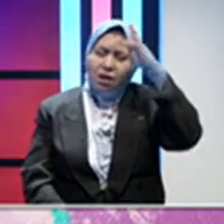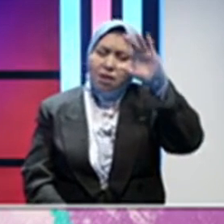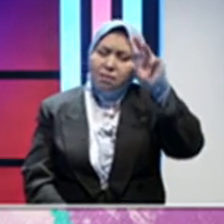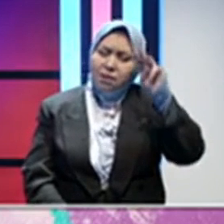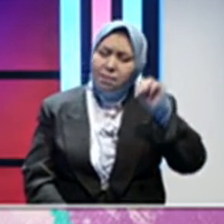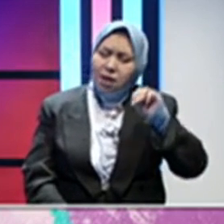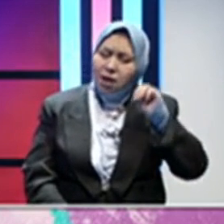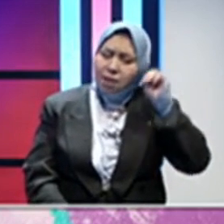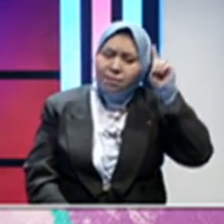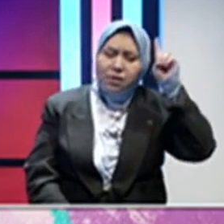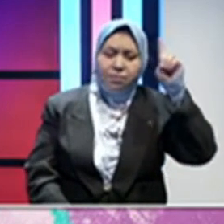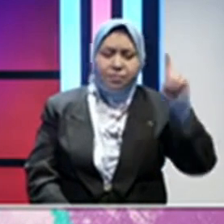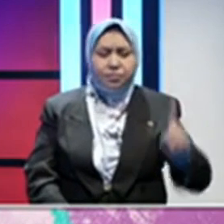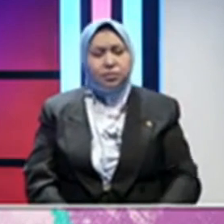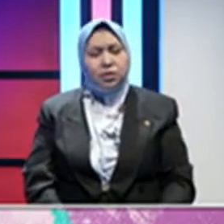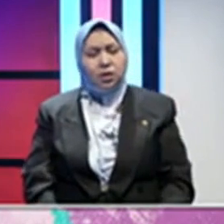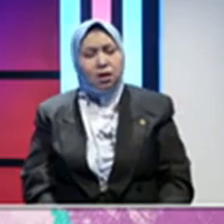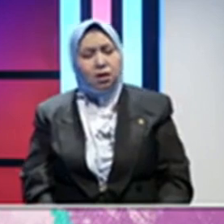القرون،